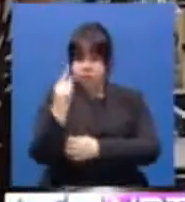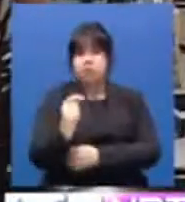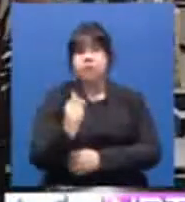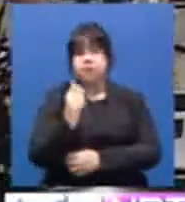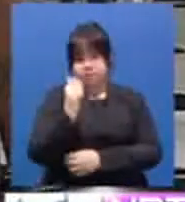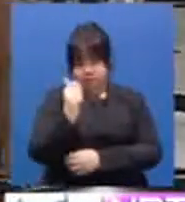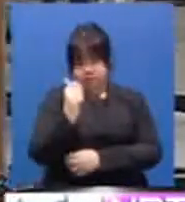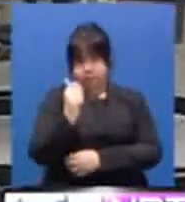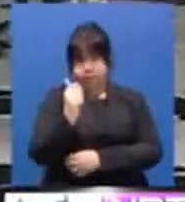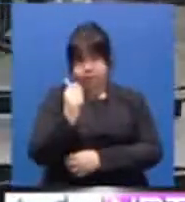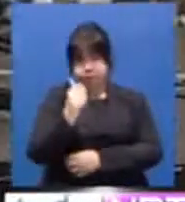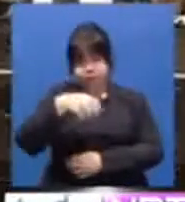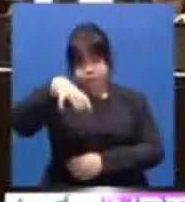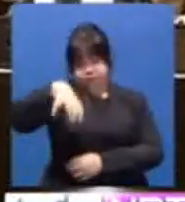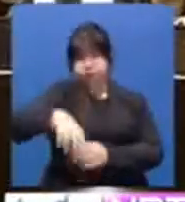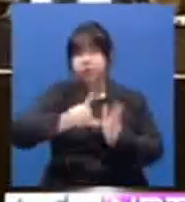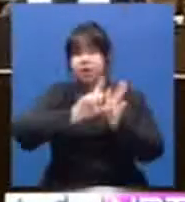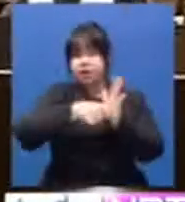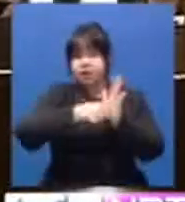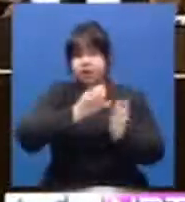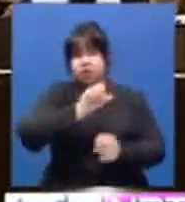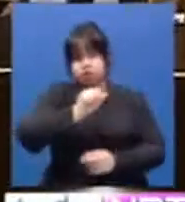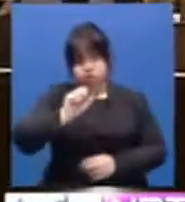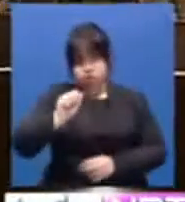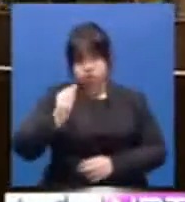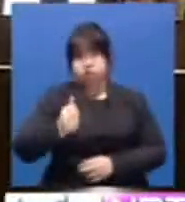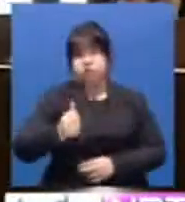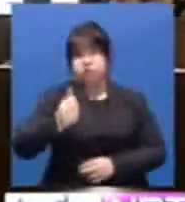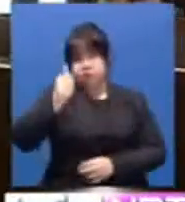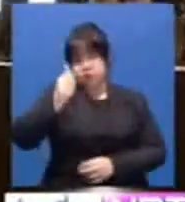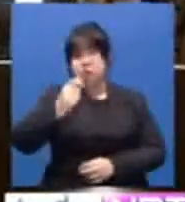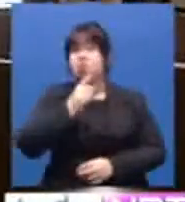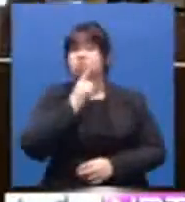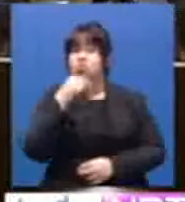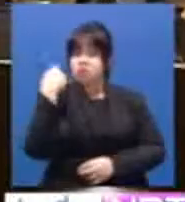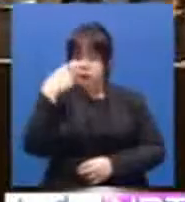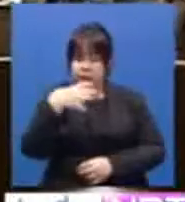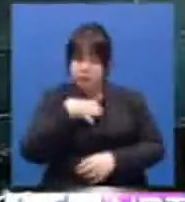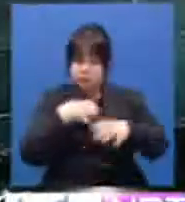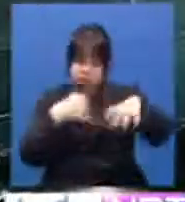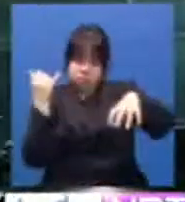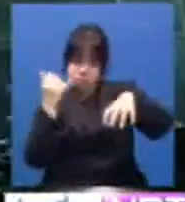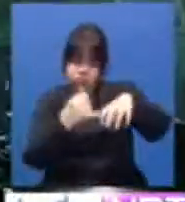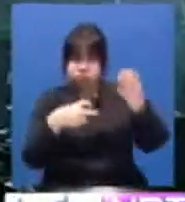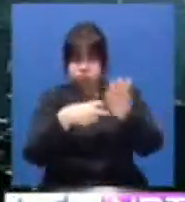และสำนักงานเลขาธิการผู้แทนราษฎรหรือสามารถรับบัตรได้หน้างาน